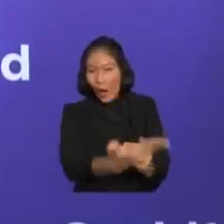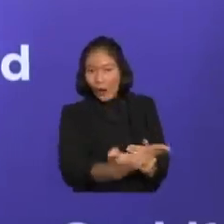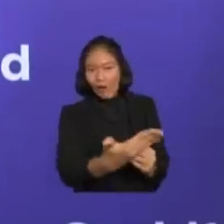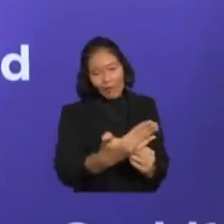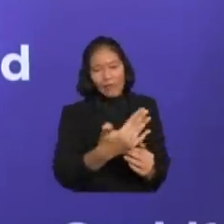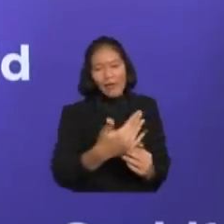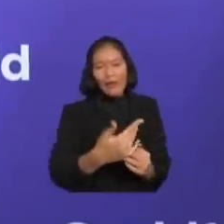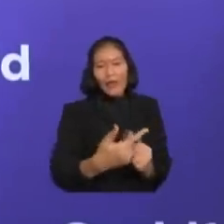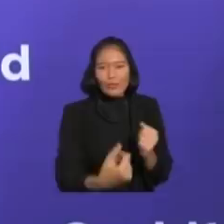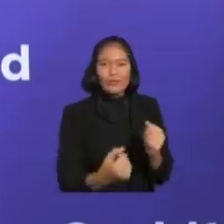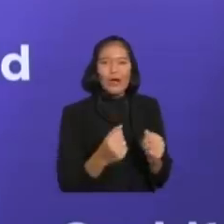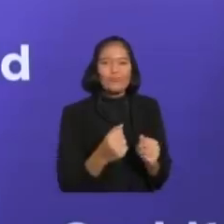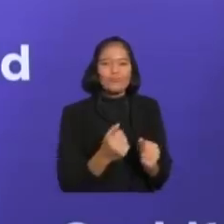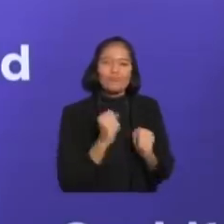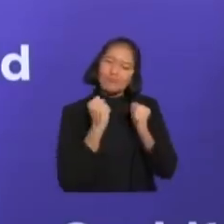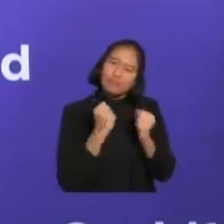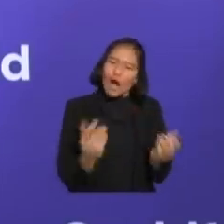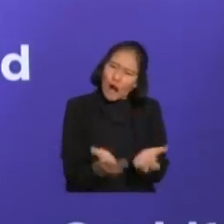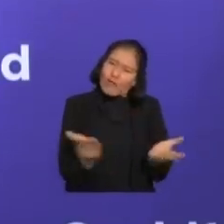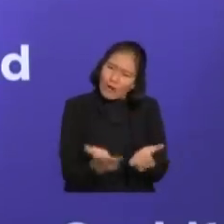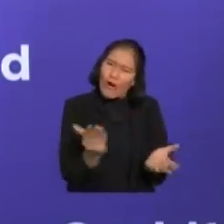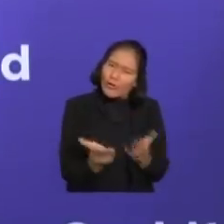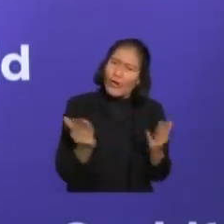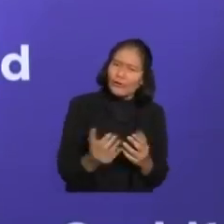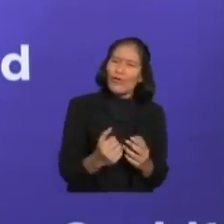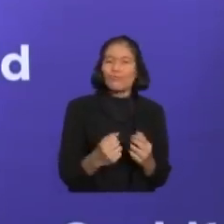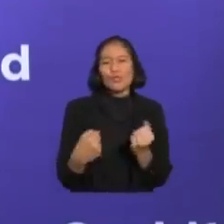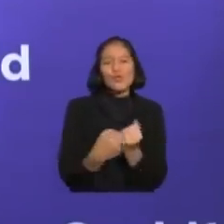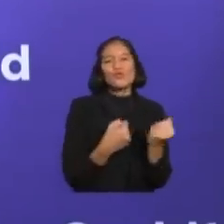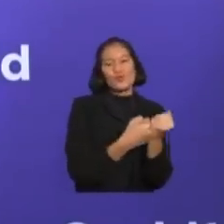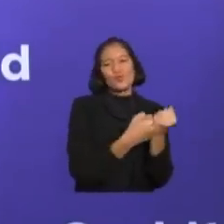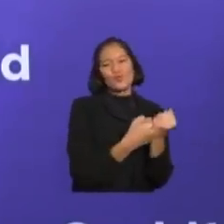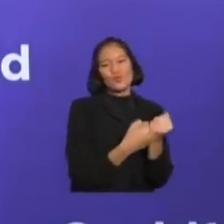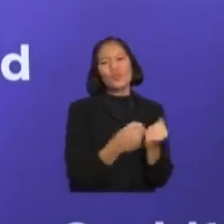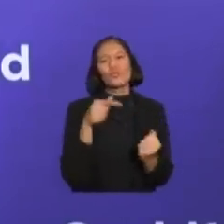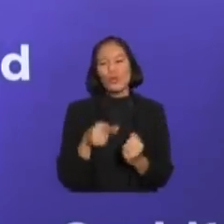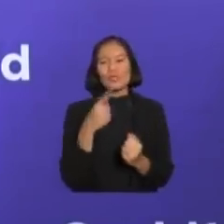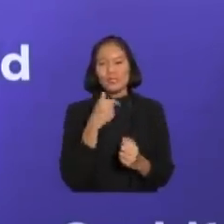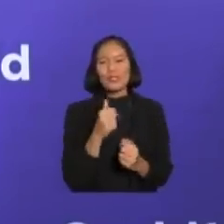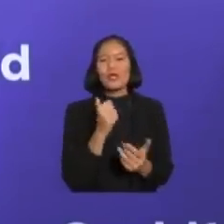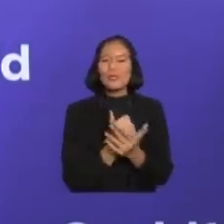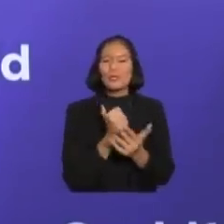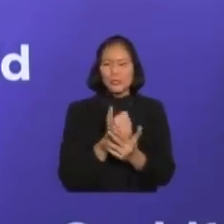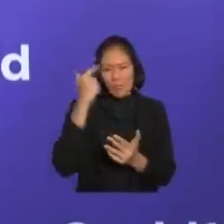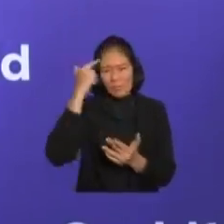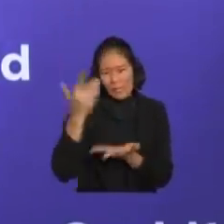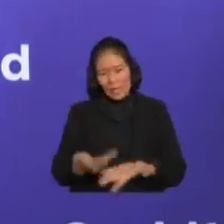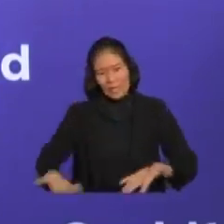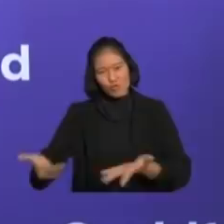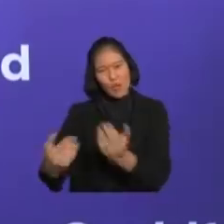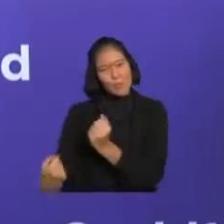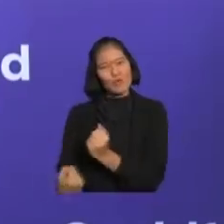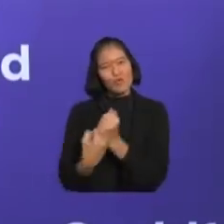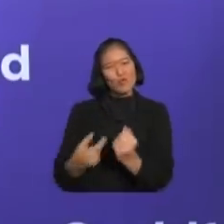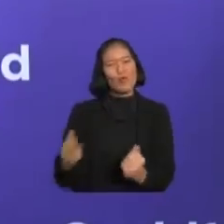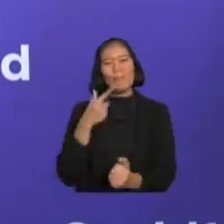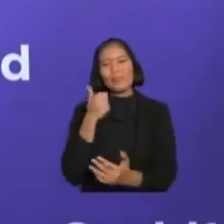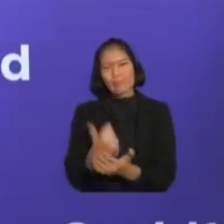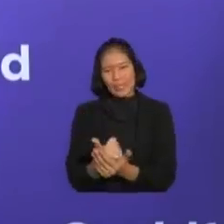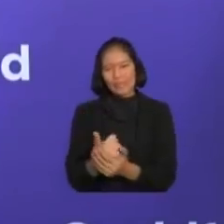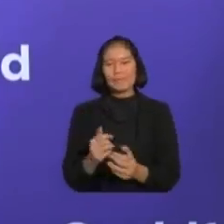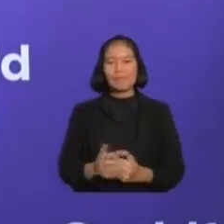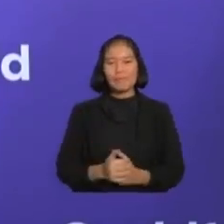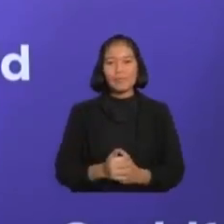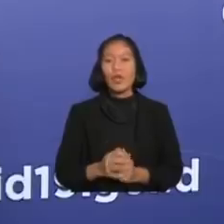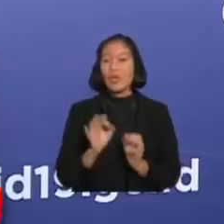saya tidak kenal dan itu juga sangat membantu jadi memang Eh iya support system itu meleset sangat penting disini kita